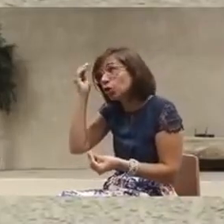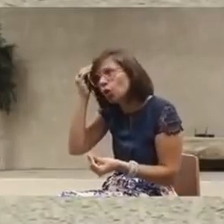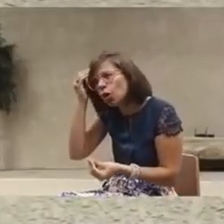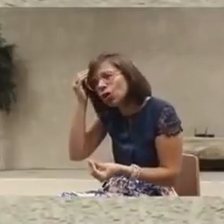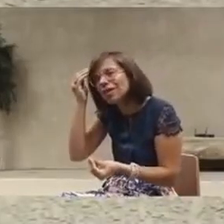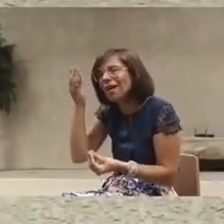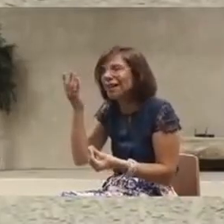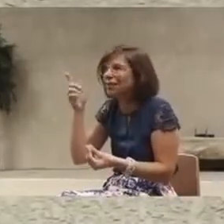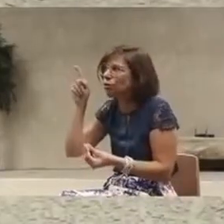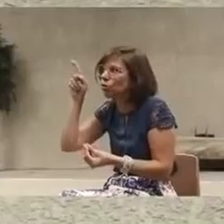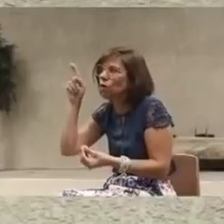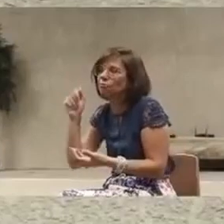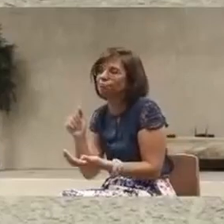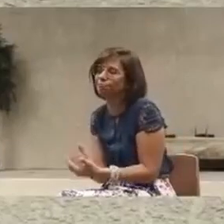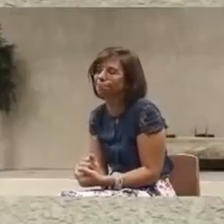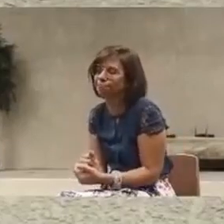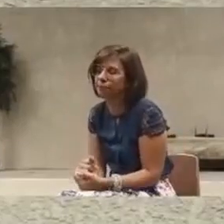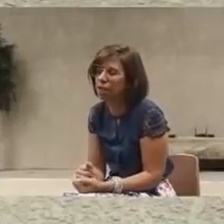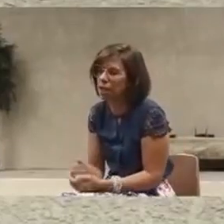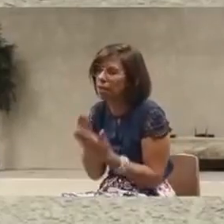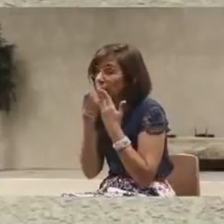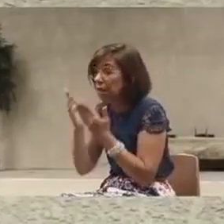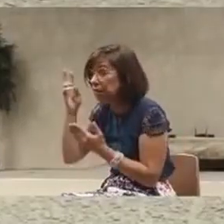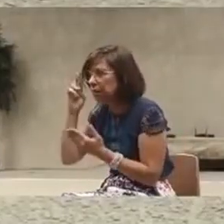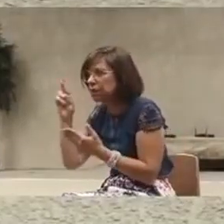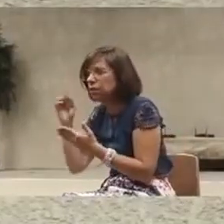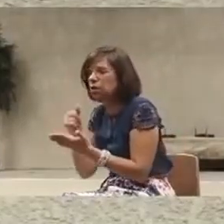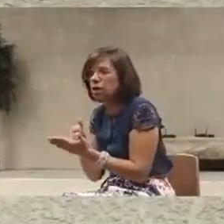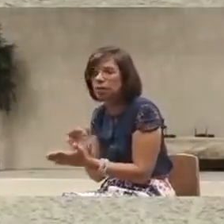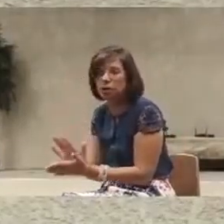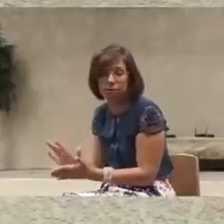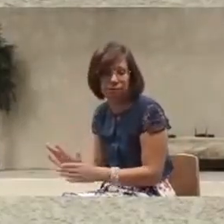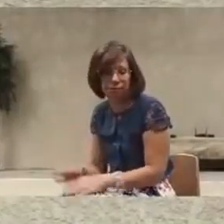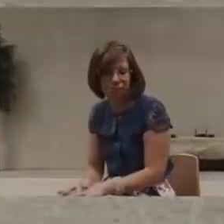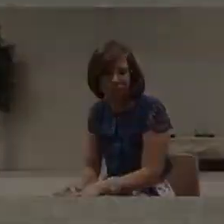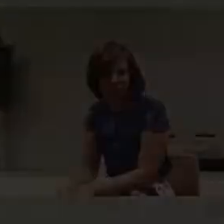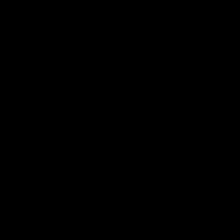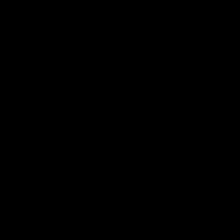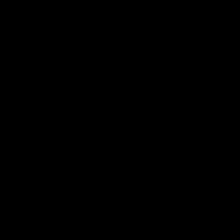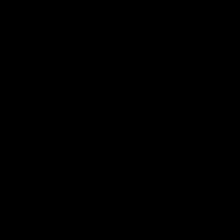merveilleuse. Merci Seigneur. Amen. Amen. Gloire à Dieu.